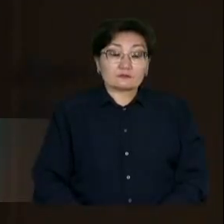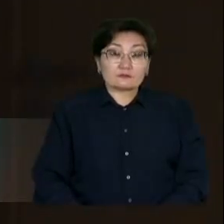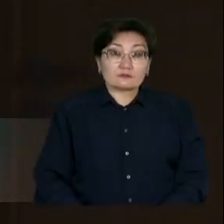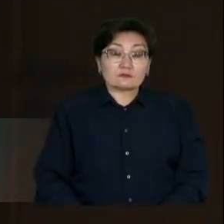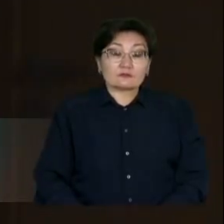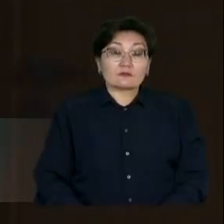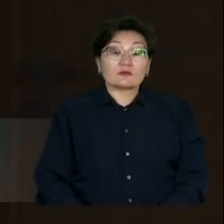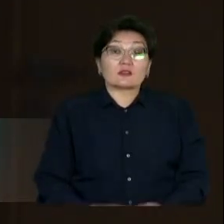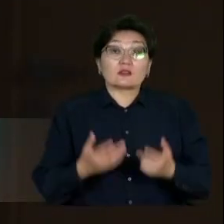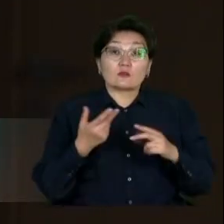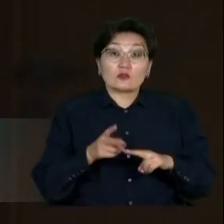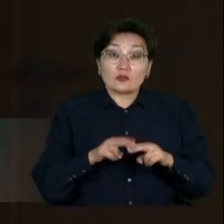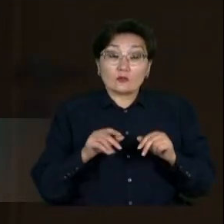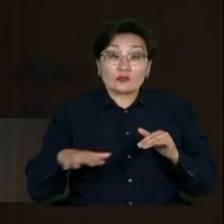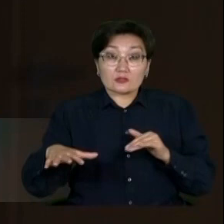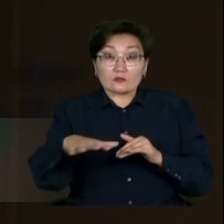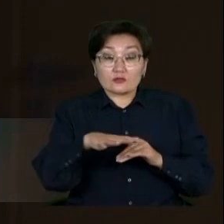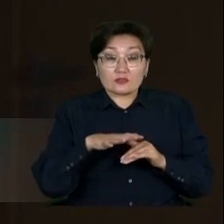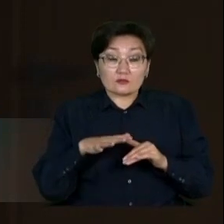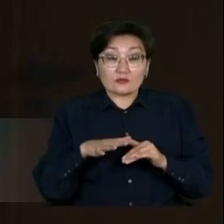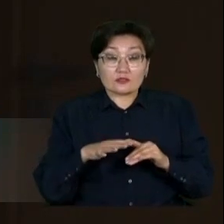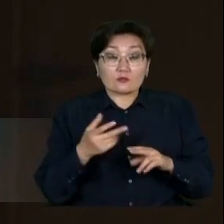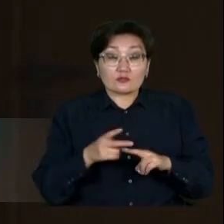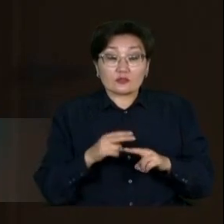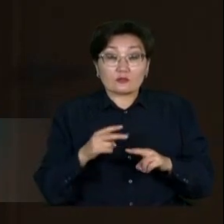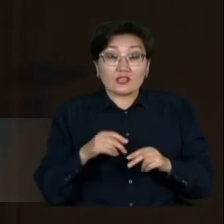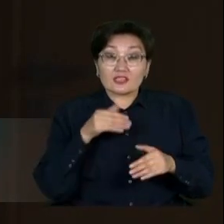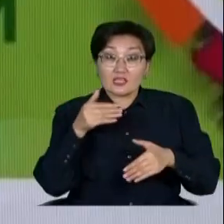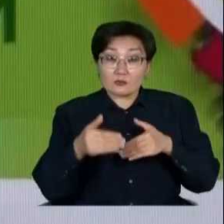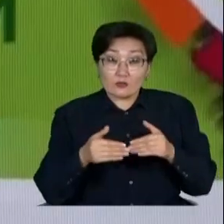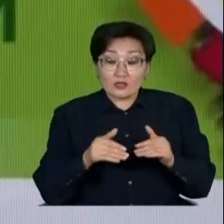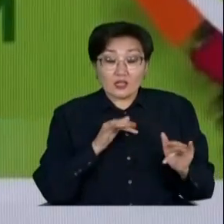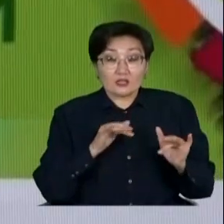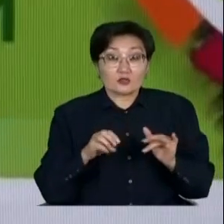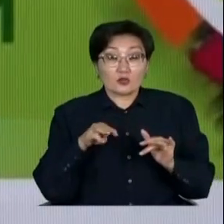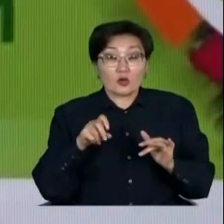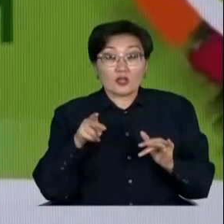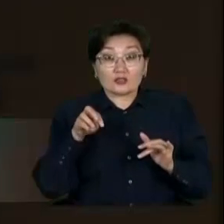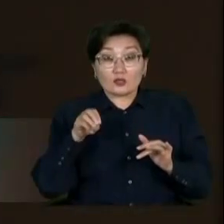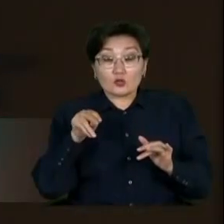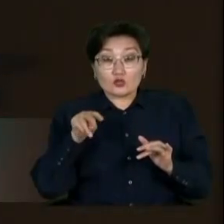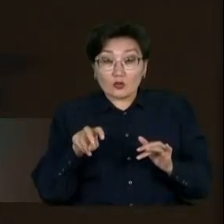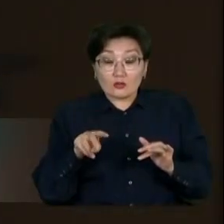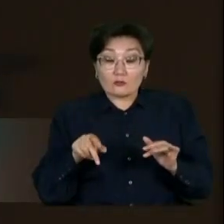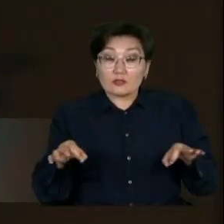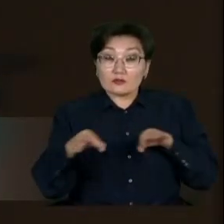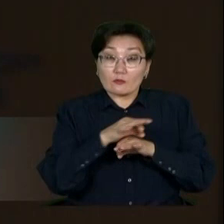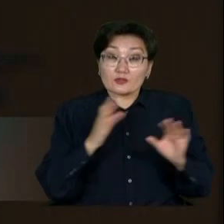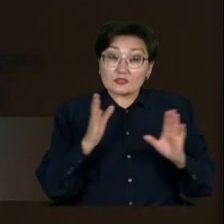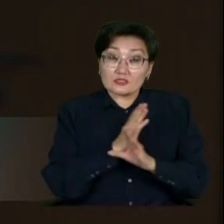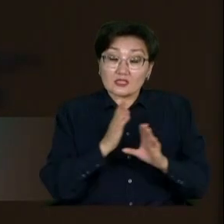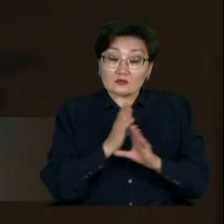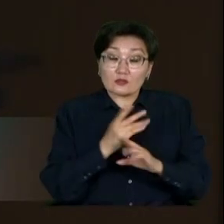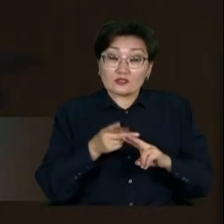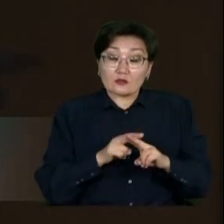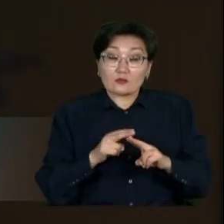По сути, дискуссионная площадка по гринвошингу ESG – это один из этапов эко-компании «Трехтажол». На самом деле, ESG – это не только про экологию, да, ESG – это